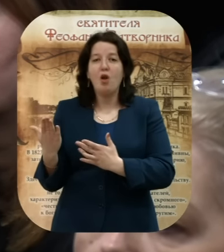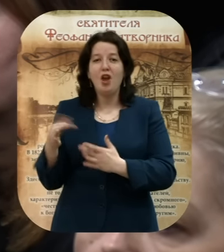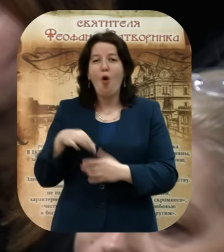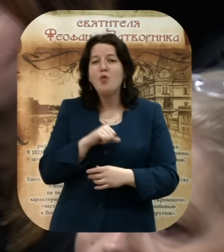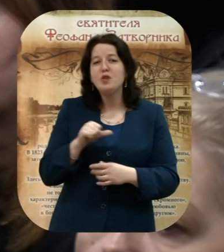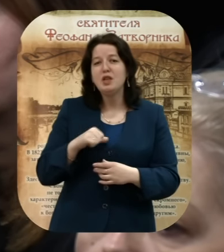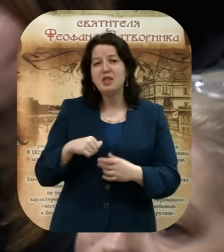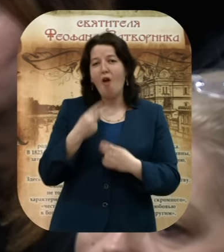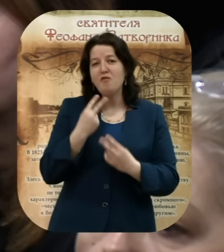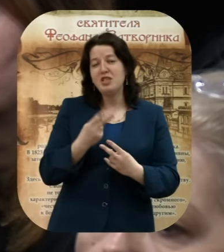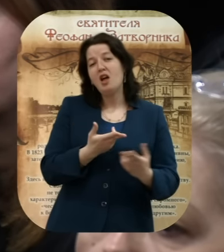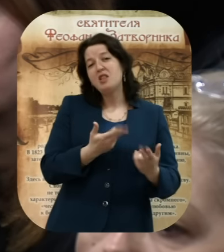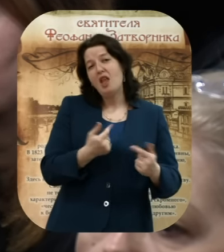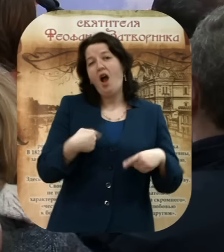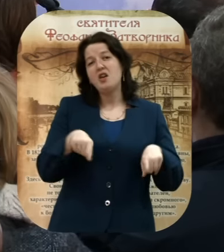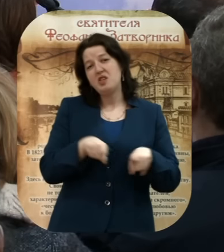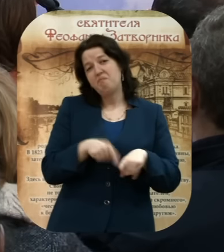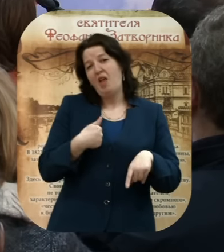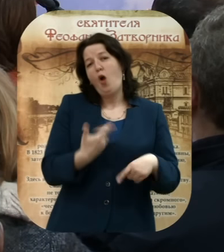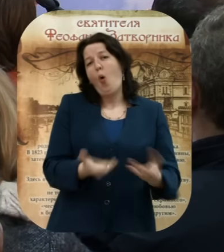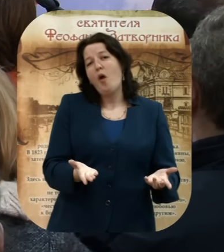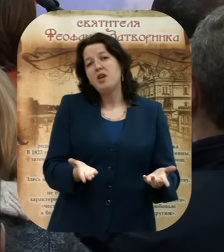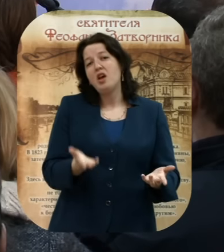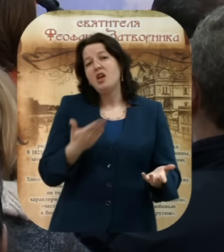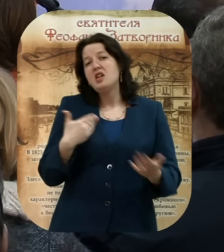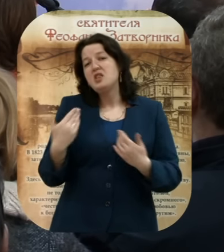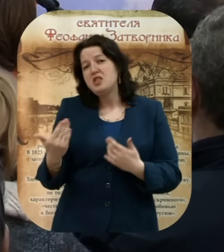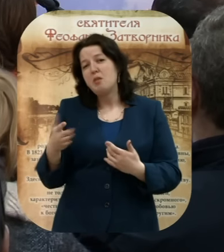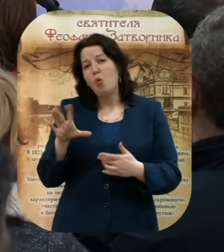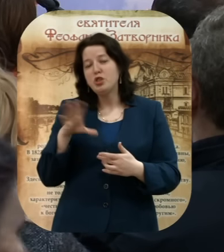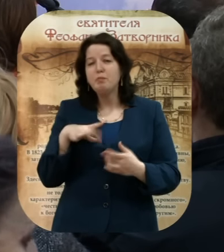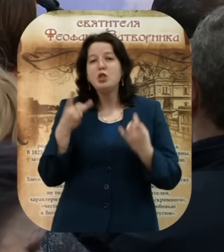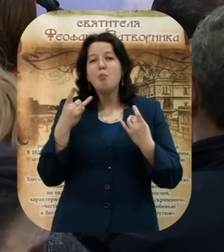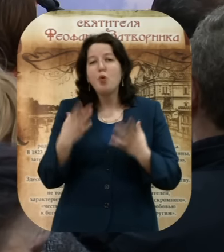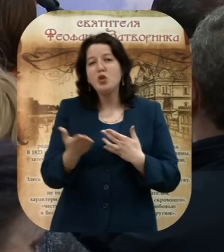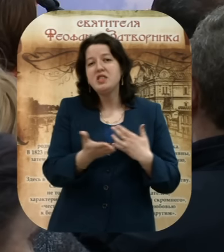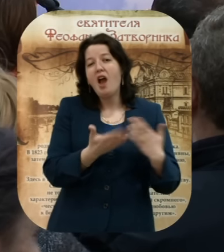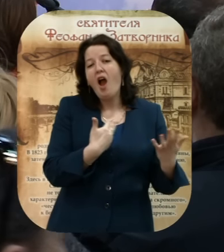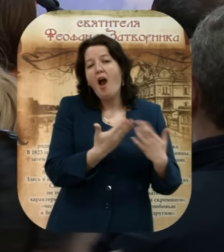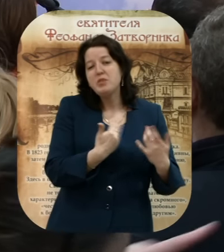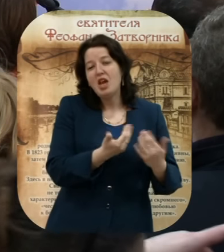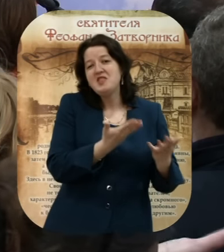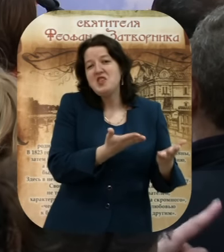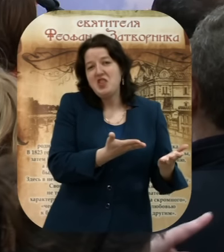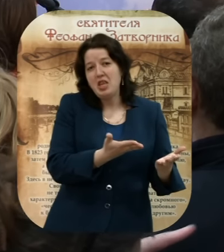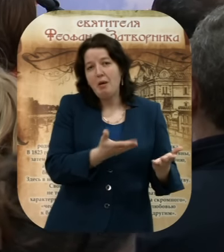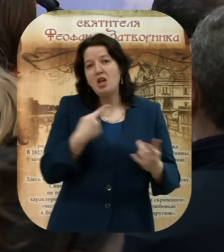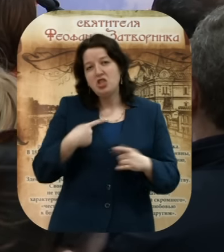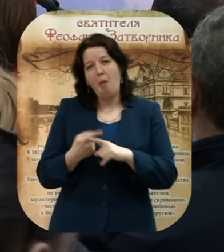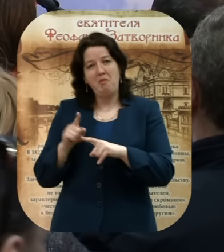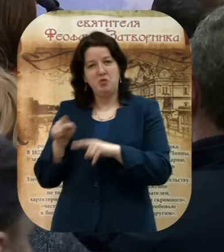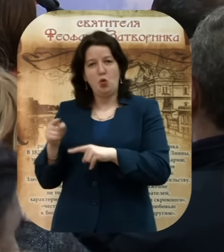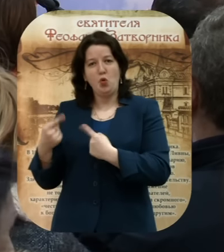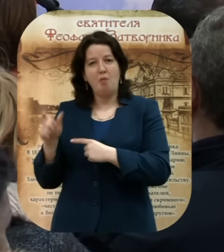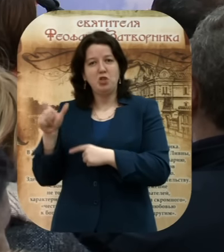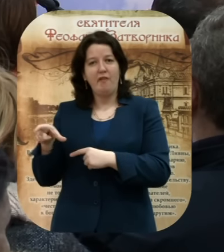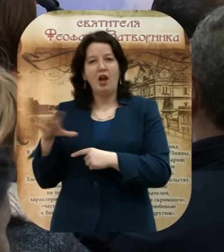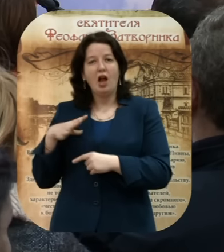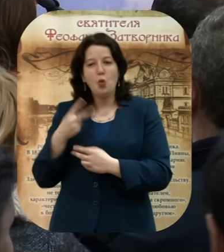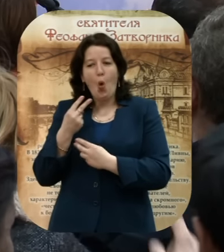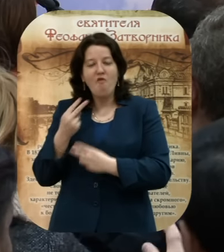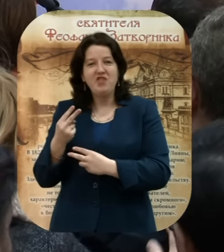что да, я, к сожалению, вот такой. С ним подчас можем проще общаться, чем с этим человеком,